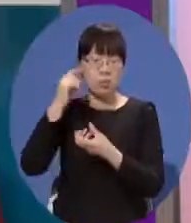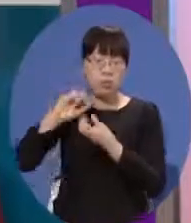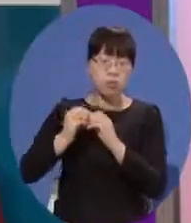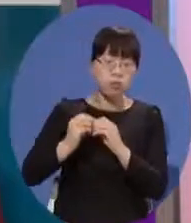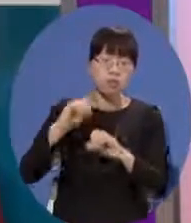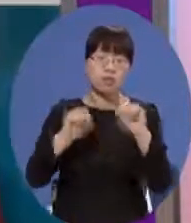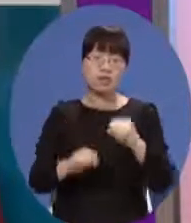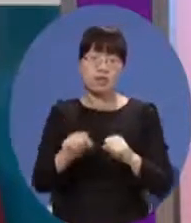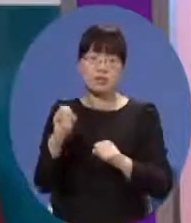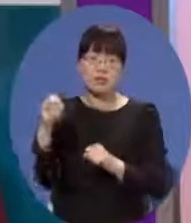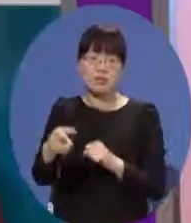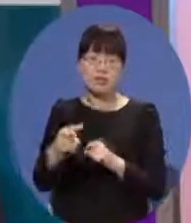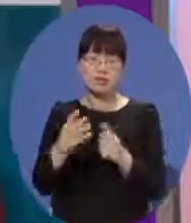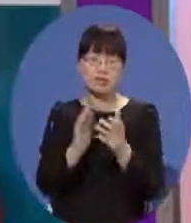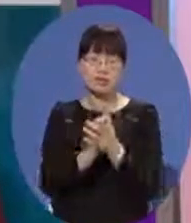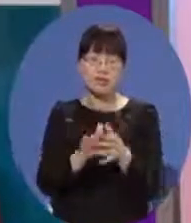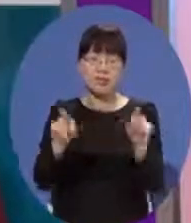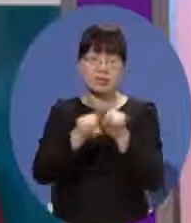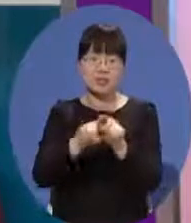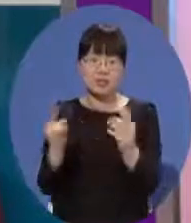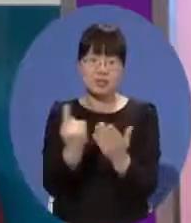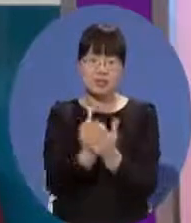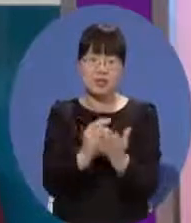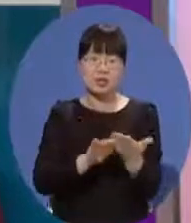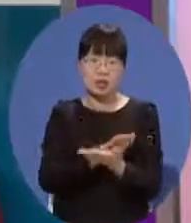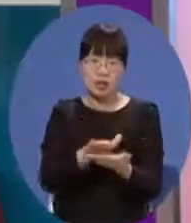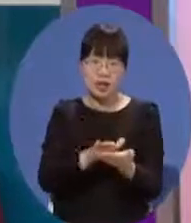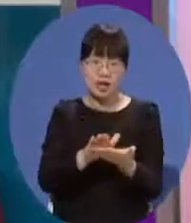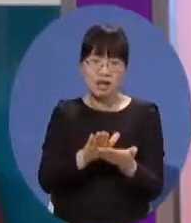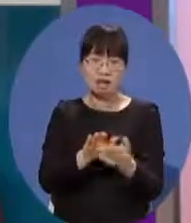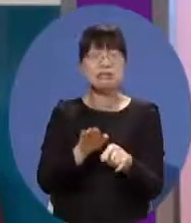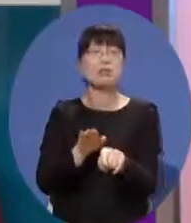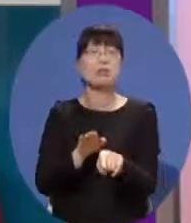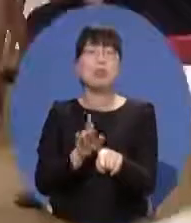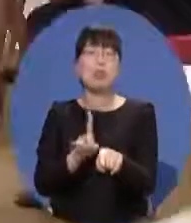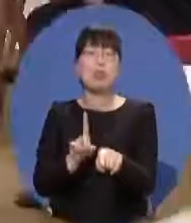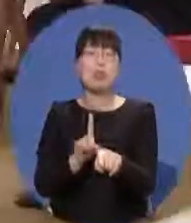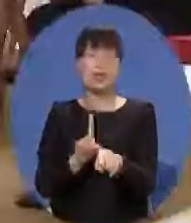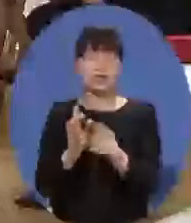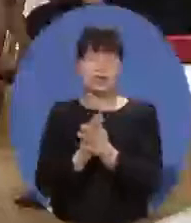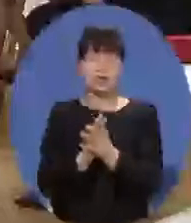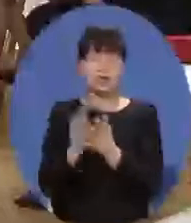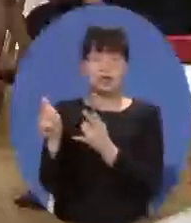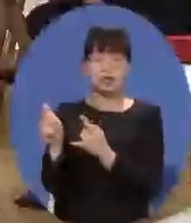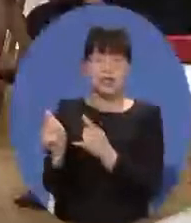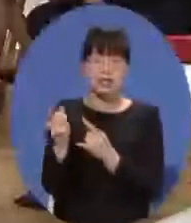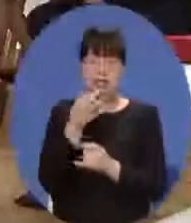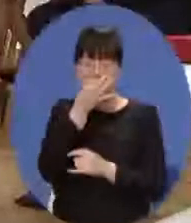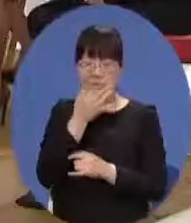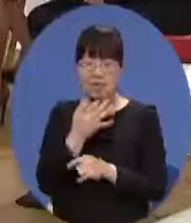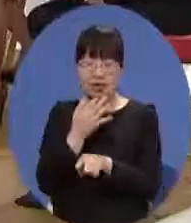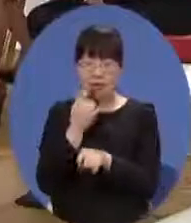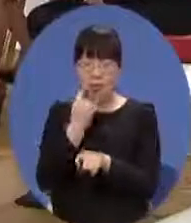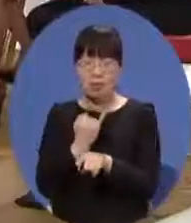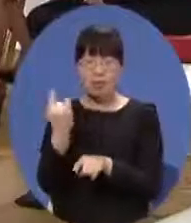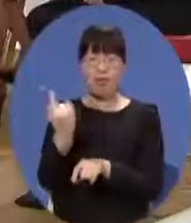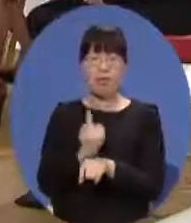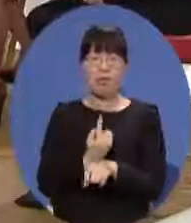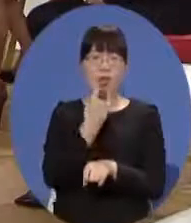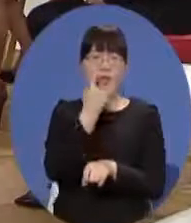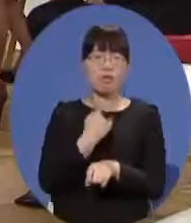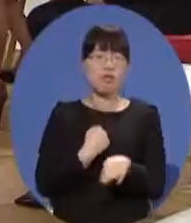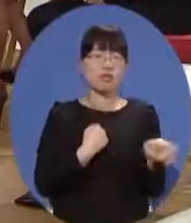경우, 또 그 다음에 친구들하고 같이 어울려 놀고 있으면 괜히 이렇게 저기 친구들한테 힘들면 같이 엄마한테 와서